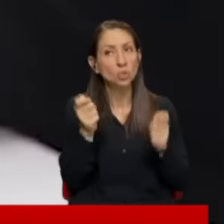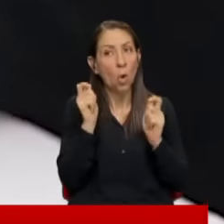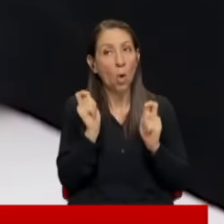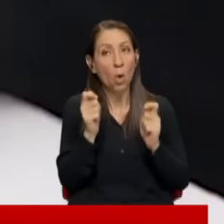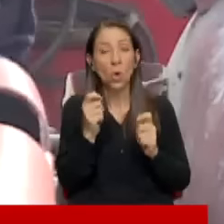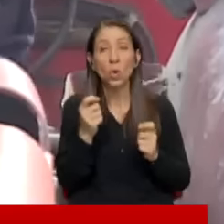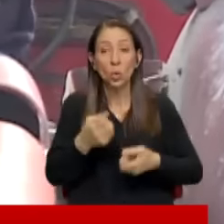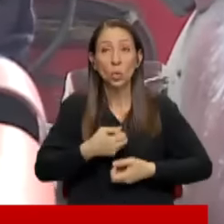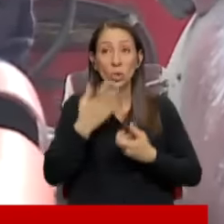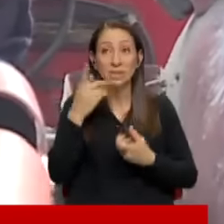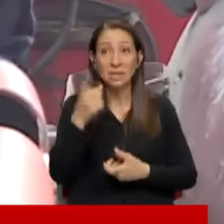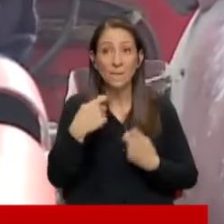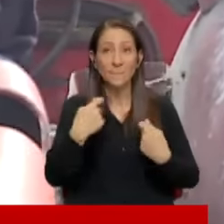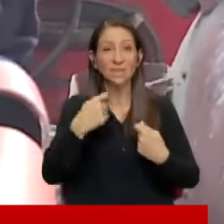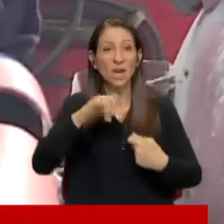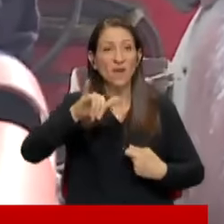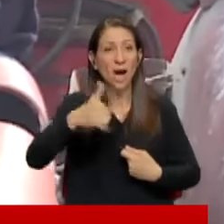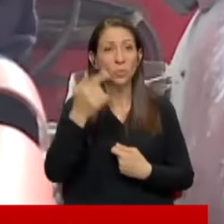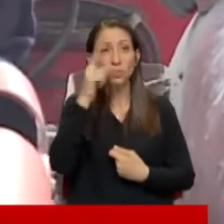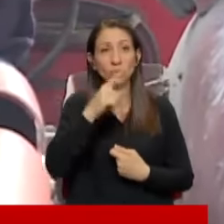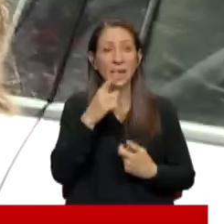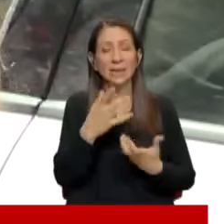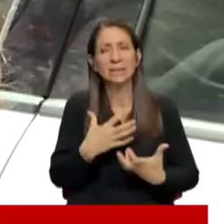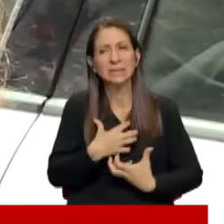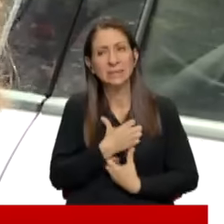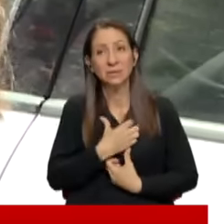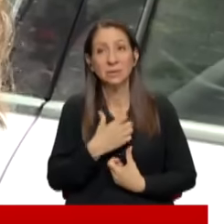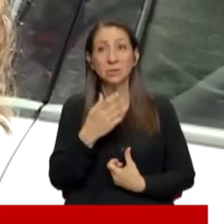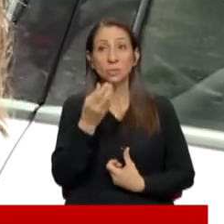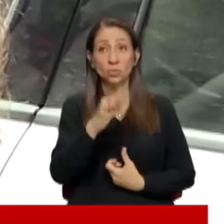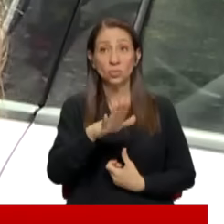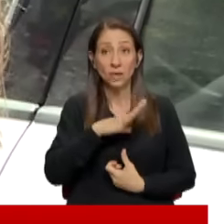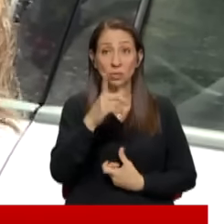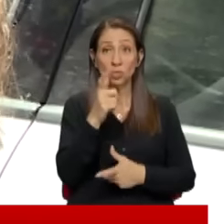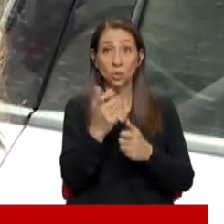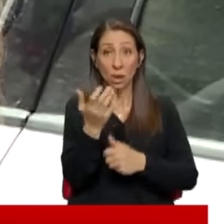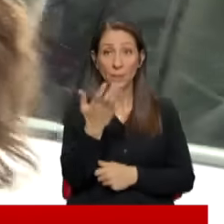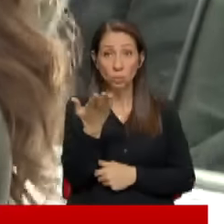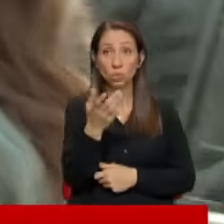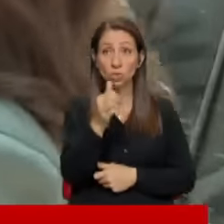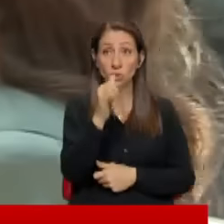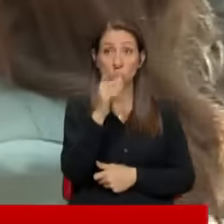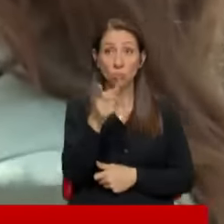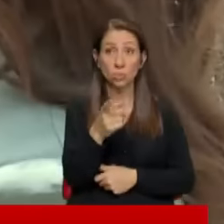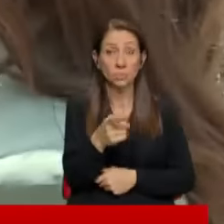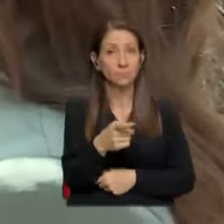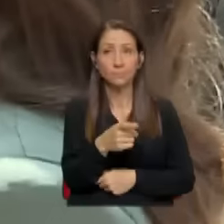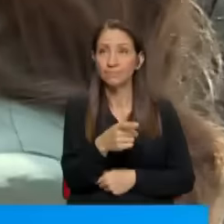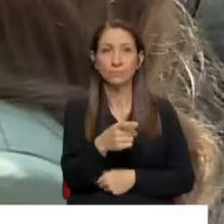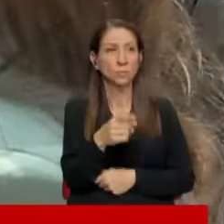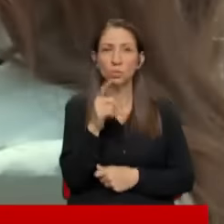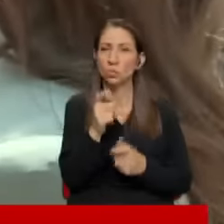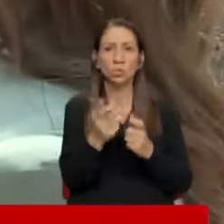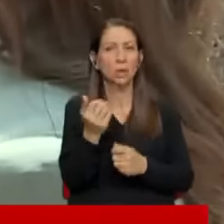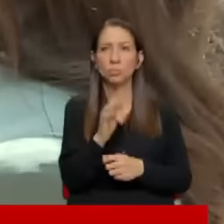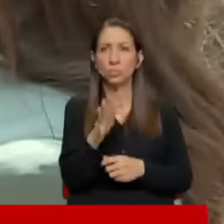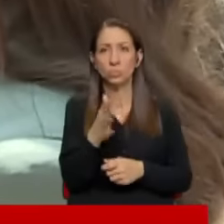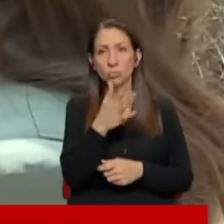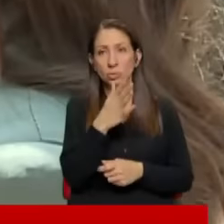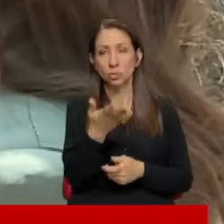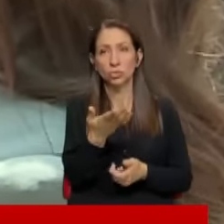zorlanırken üretici ise maliyetlerinin altında eziliyor. Çocuğunuz da var. Süt giriyor mu eve, içiriyor musunuz? Ya süt şu an girmiyor.